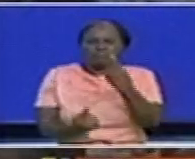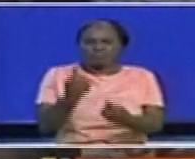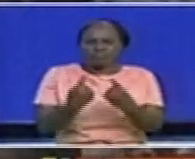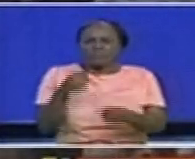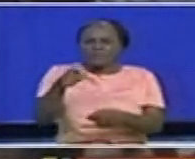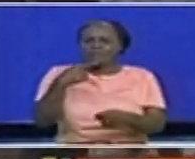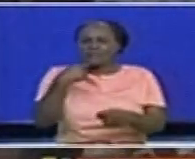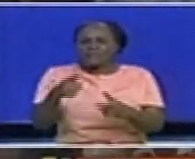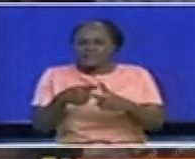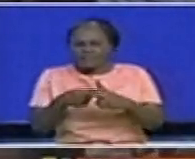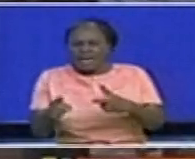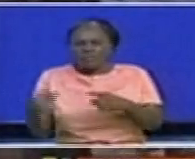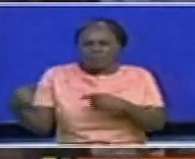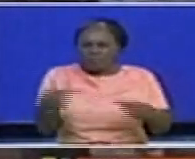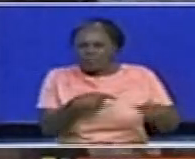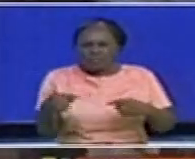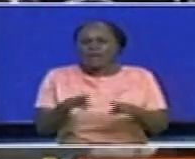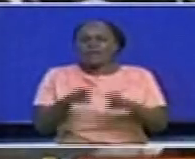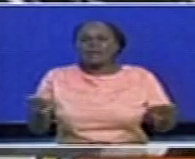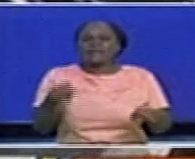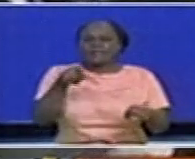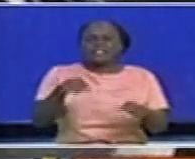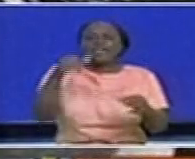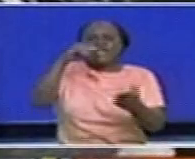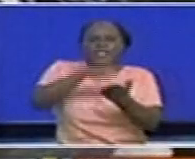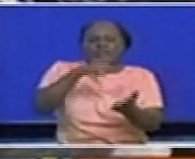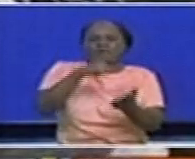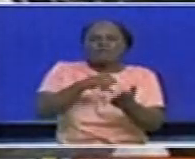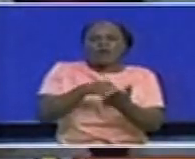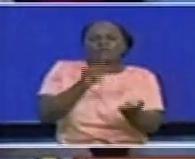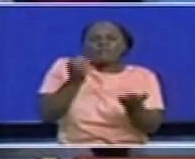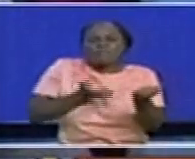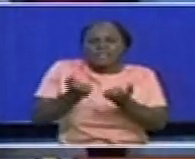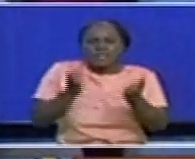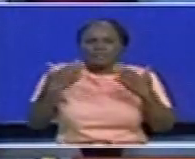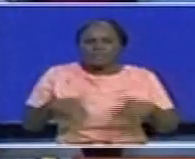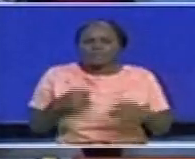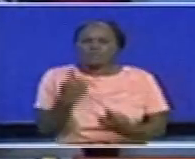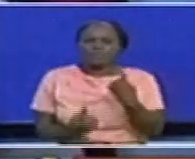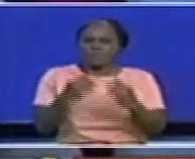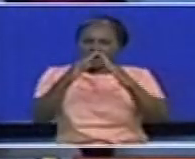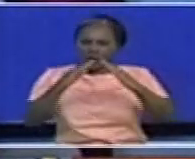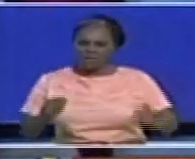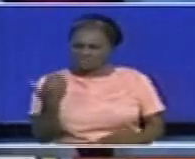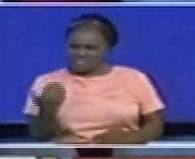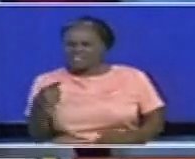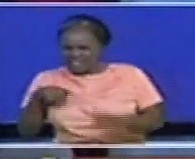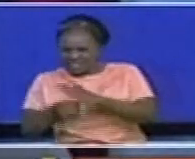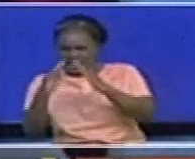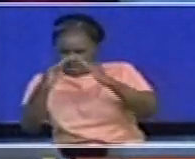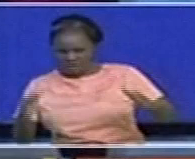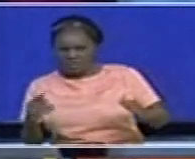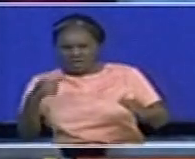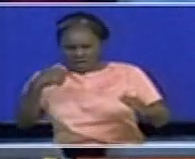unaoshukiwa kusababishwa na mzozo wa ardhi unaohusisha wawekezaji wa kibinafsi. Wakachoma nyumba kama watoto wako ndani.